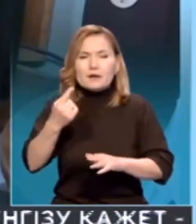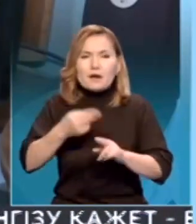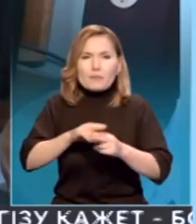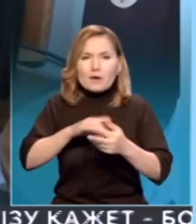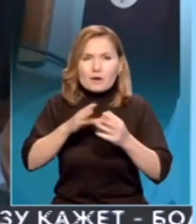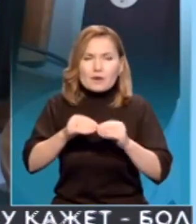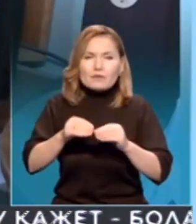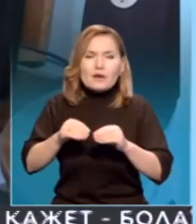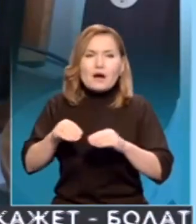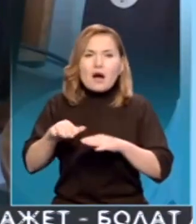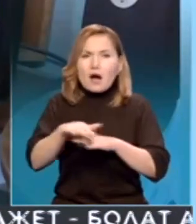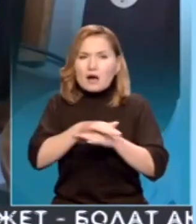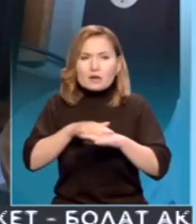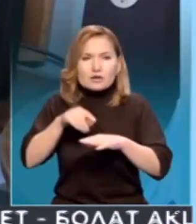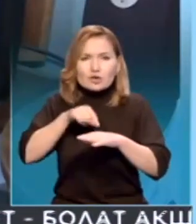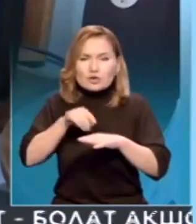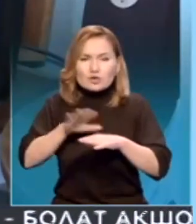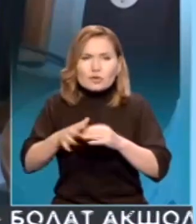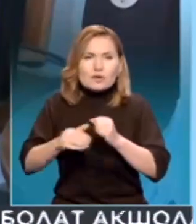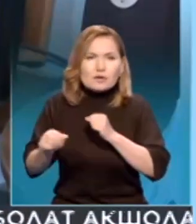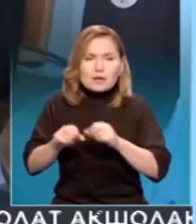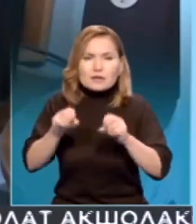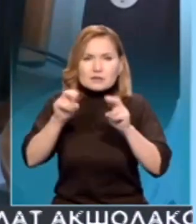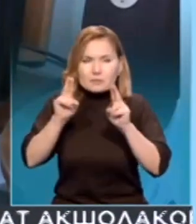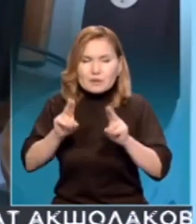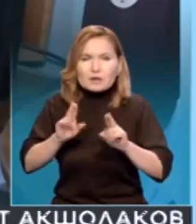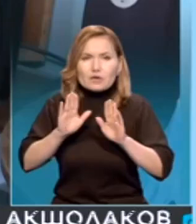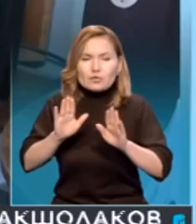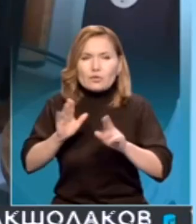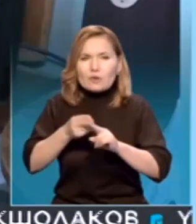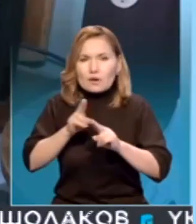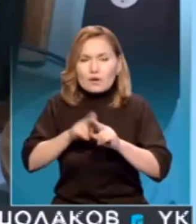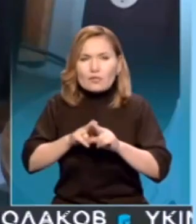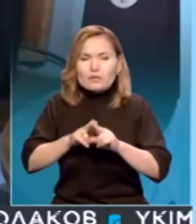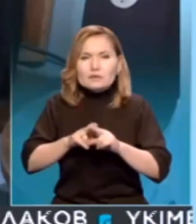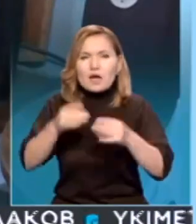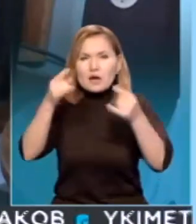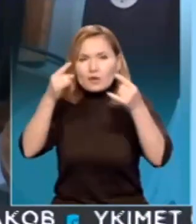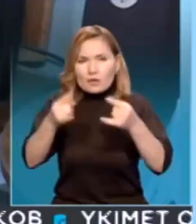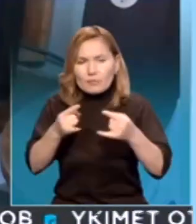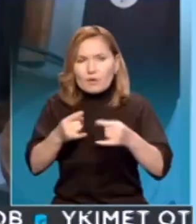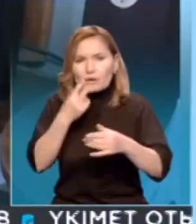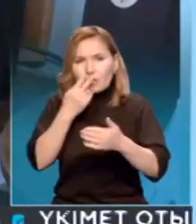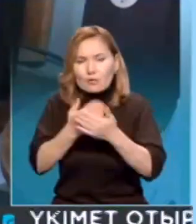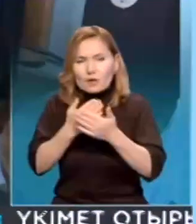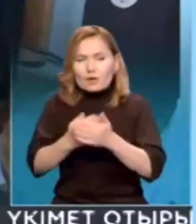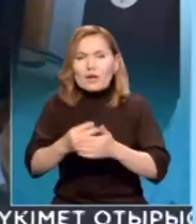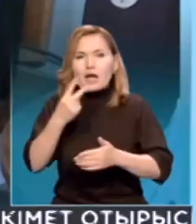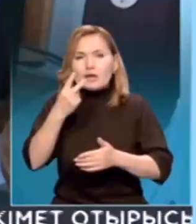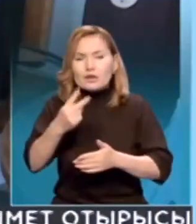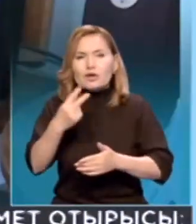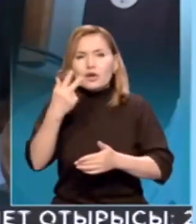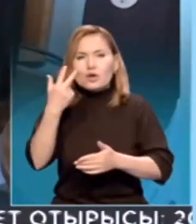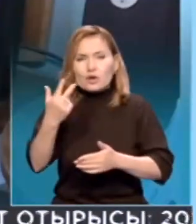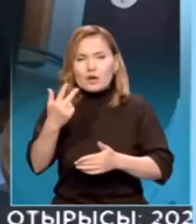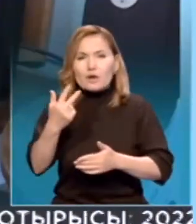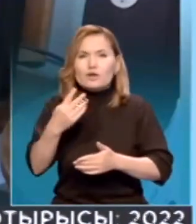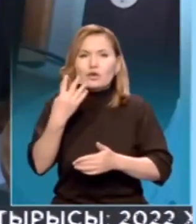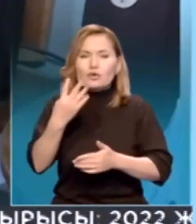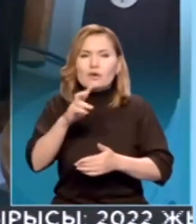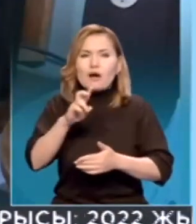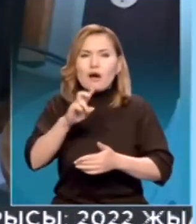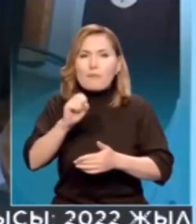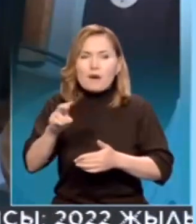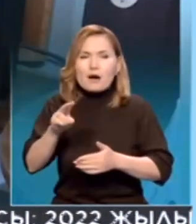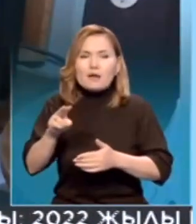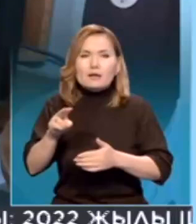онша сезілмейді. Бұл кезде арнайы құрылғылар арқылы ғана анықтауға болады. Одан кейінгі 2, 3 және 4 балл